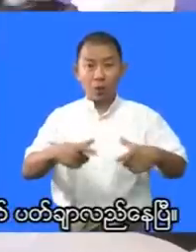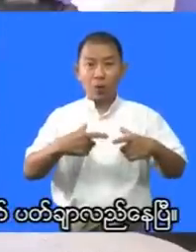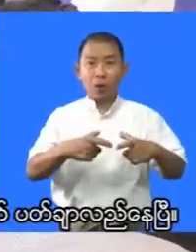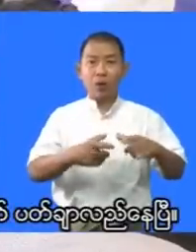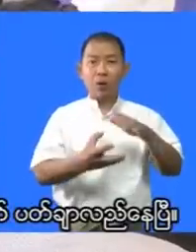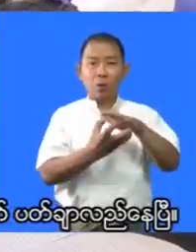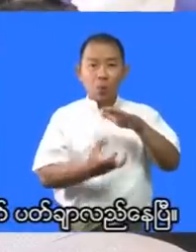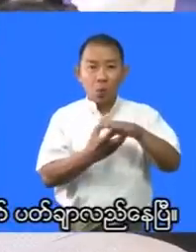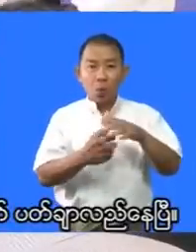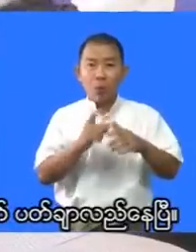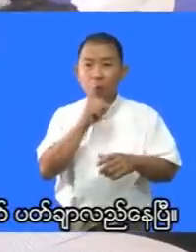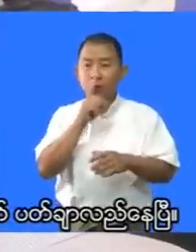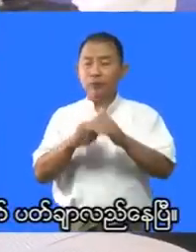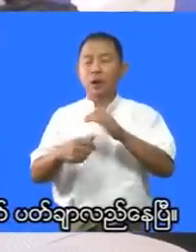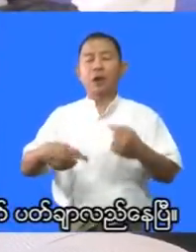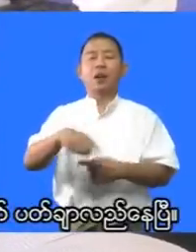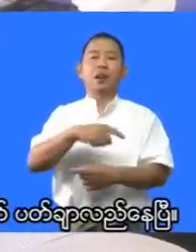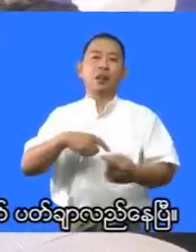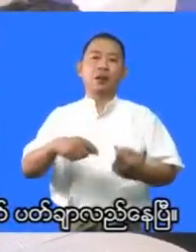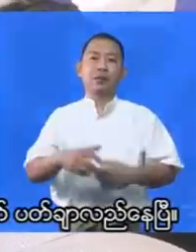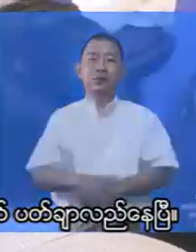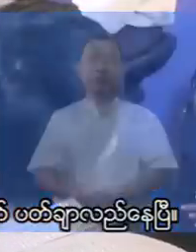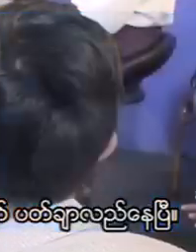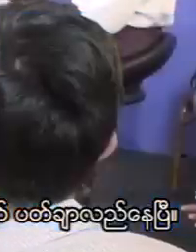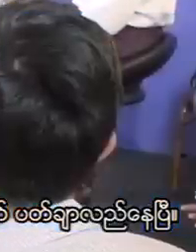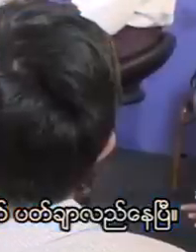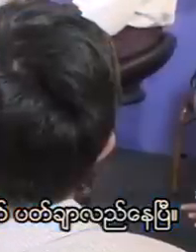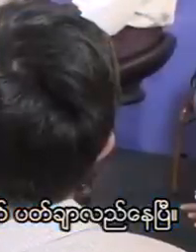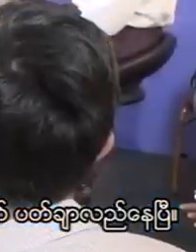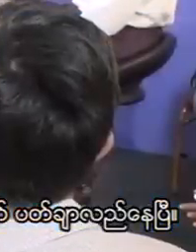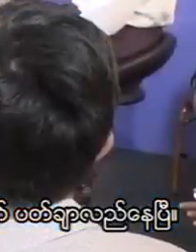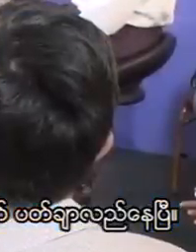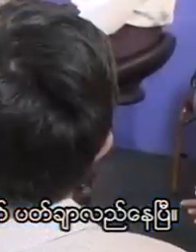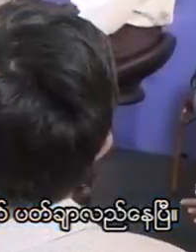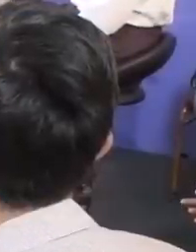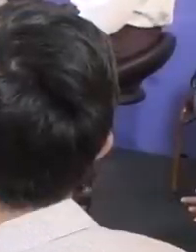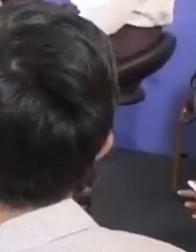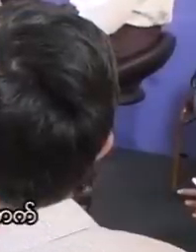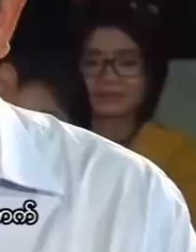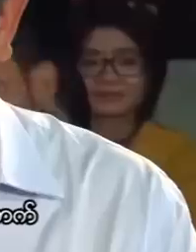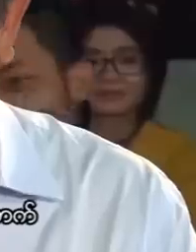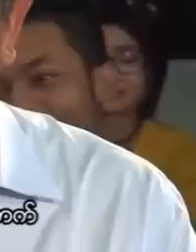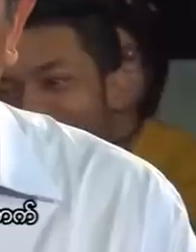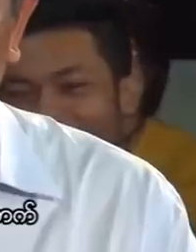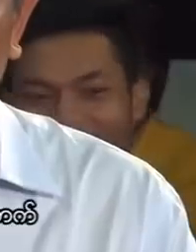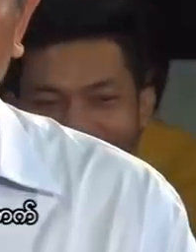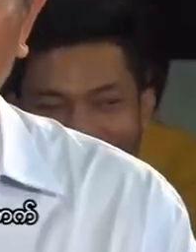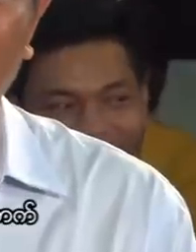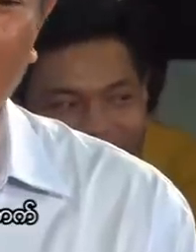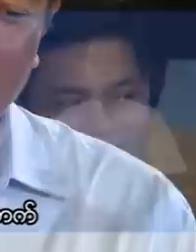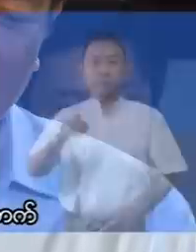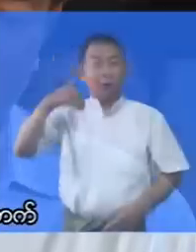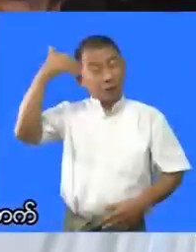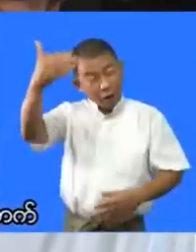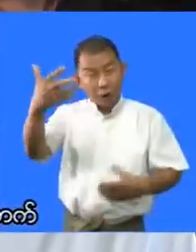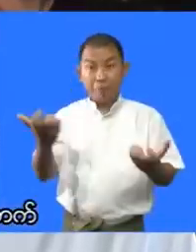ပြီးတော့ကိုလည်းရိုက်ပြီးတော့ခိုးကူကပြန်ခိုးကူတယ်ပေါ့ နော်အဲ့လိုအဲ့ဒါလည်းပတ်ချလဲရိုက်နေ အဲ့လိုမျိုးပတ်ချလဲနေလား ဒါကတော့နောက်ပိုင်းပတ်စံရ